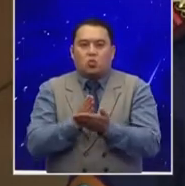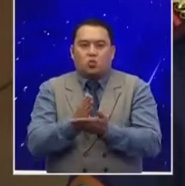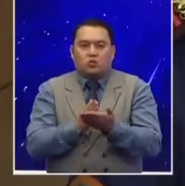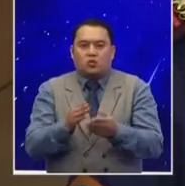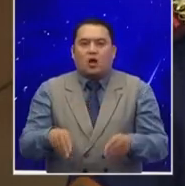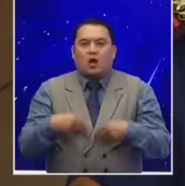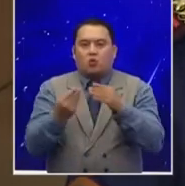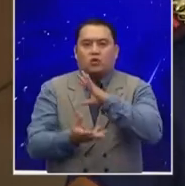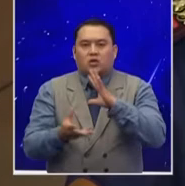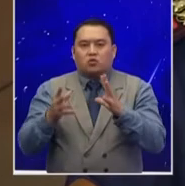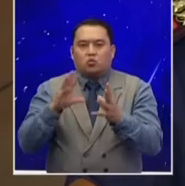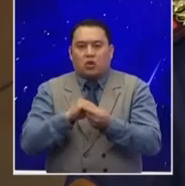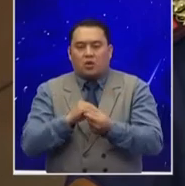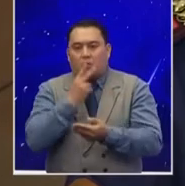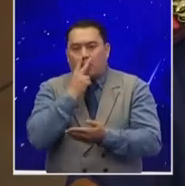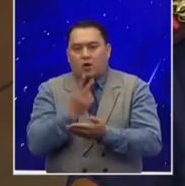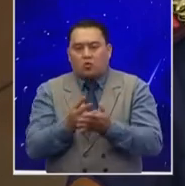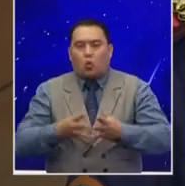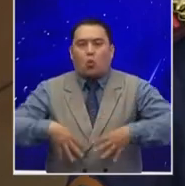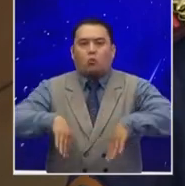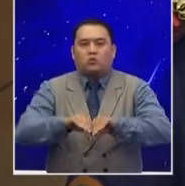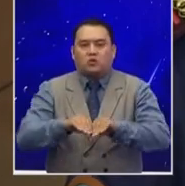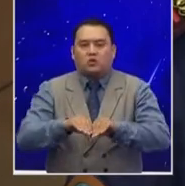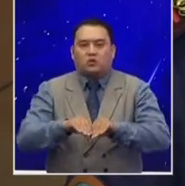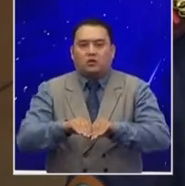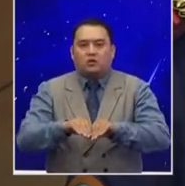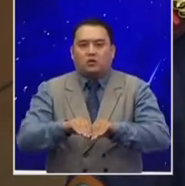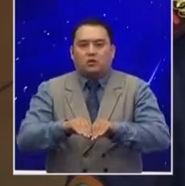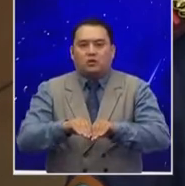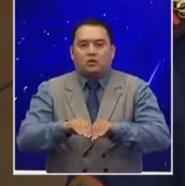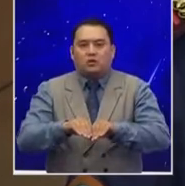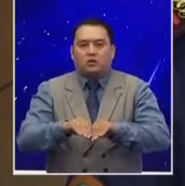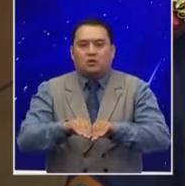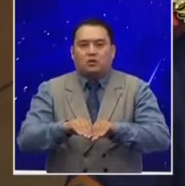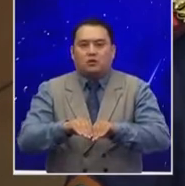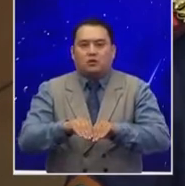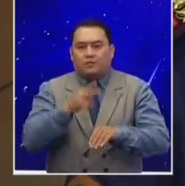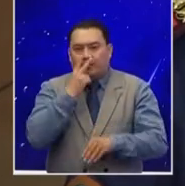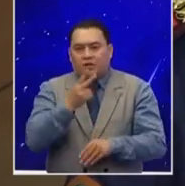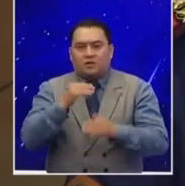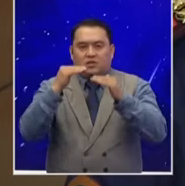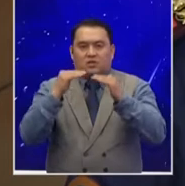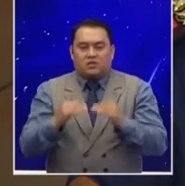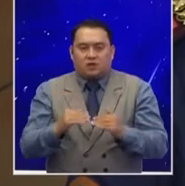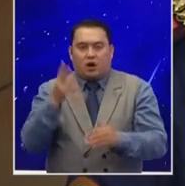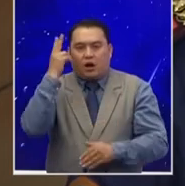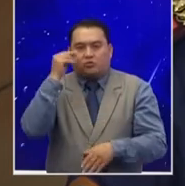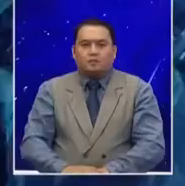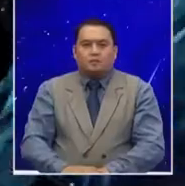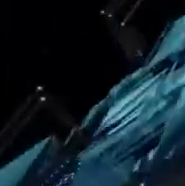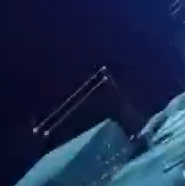дает свои результаты, которые сказываются на общей статистике. Исходя из анализа, наблюдается снижение количества